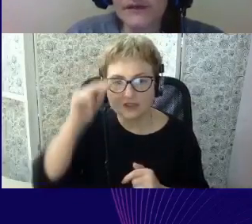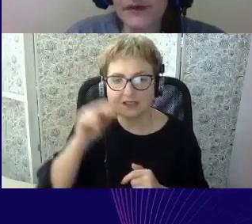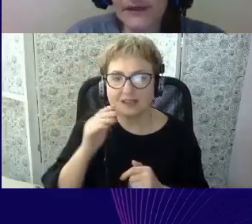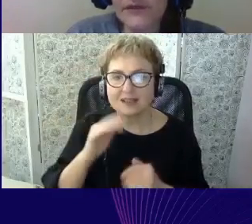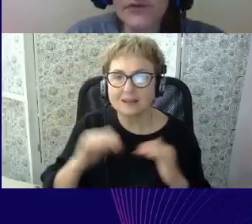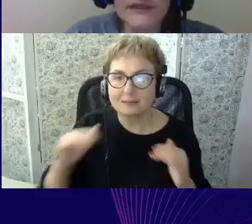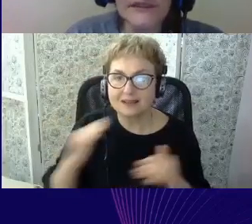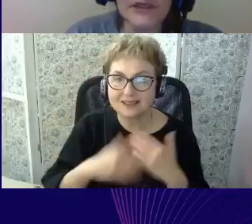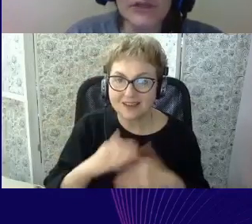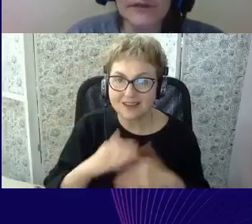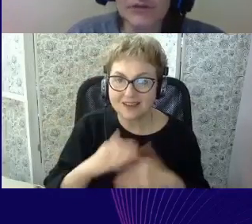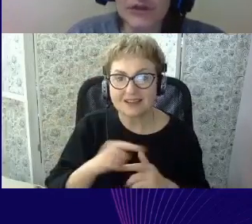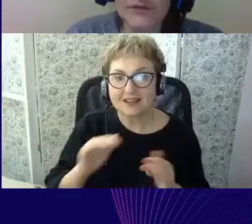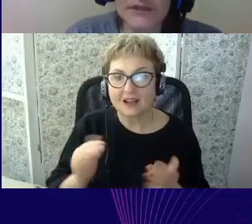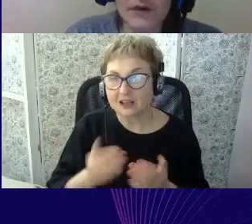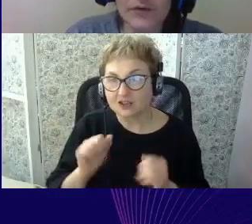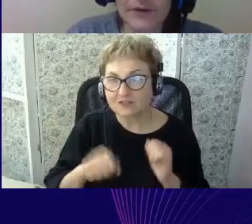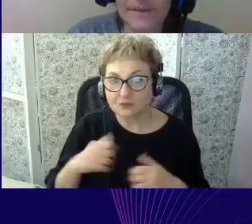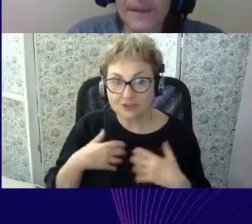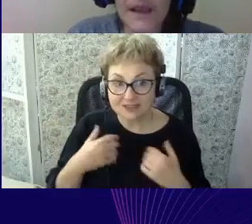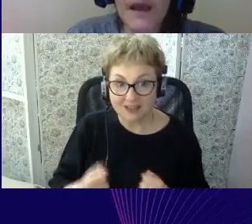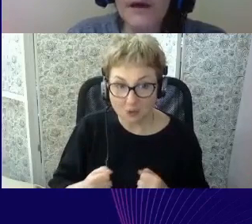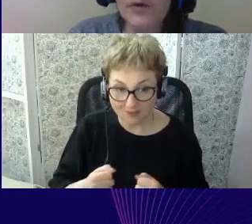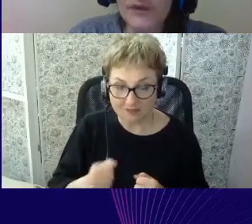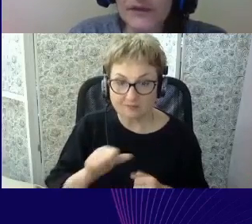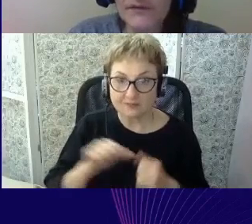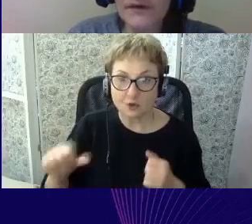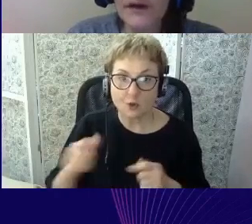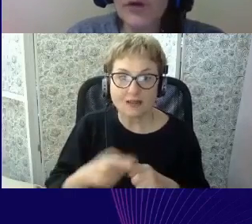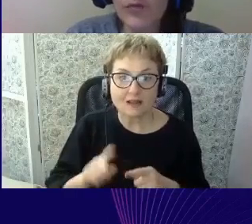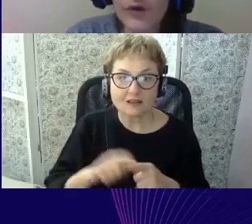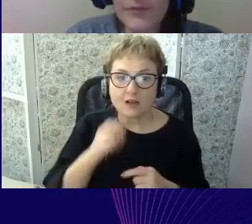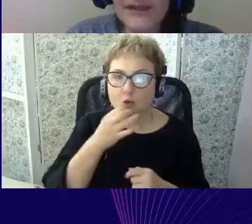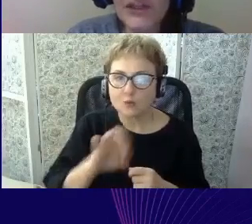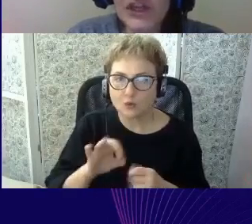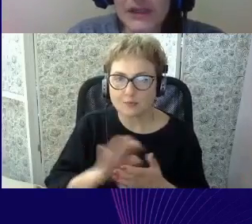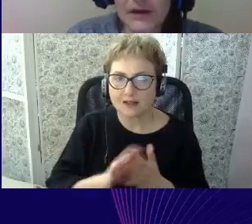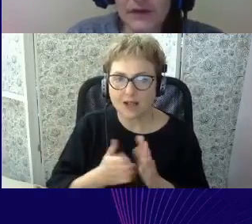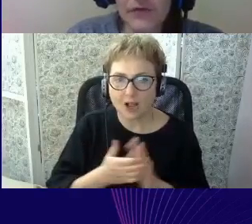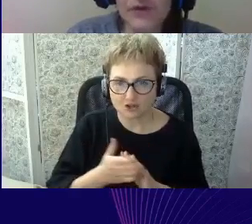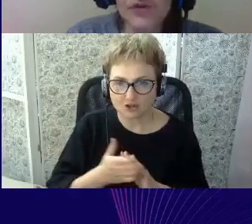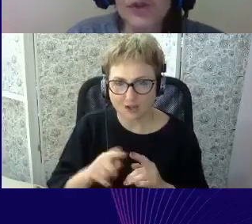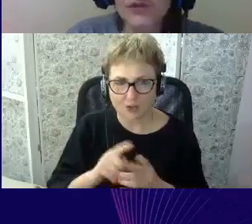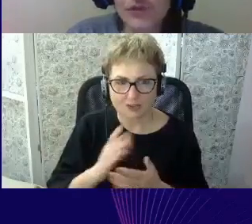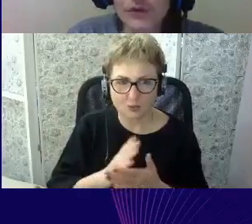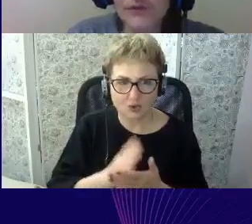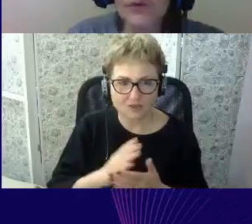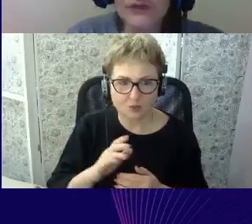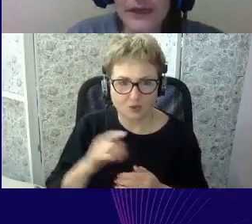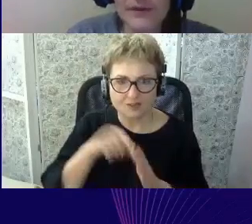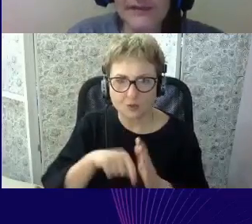с инвалидностью или с ограниченными возможностями здоровья. Кроме этого, любое положение, которое